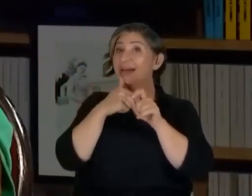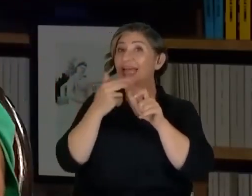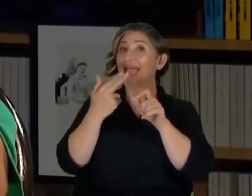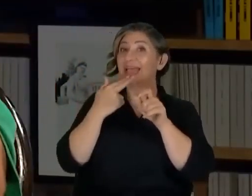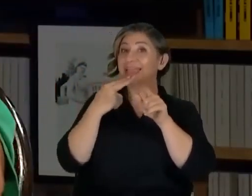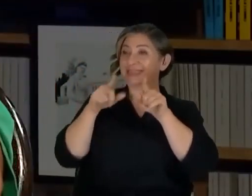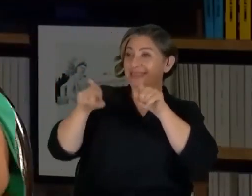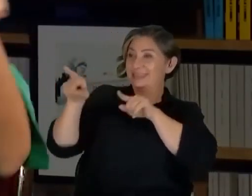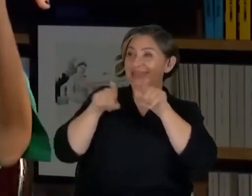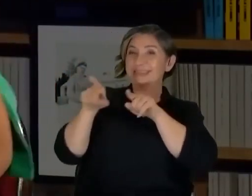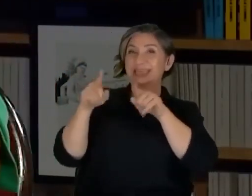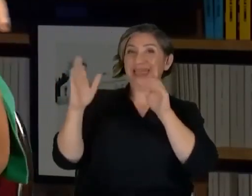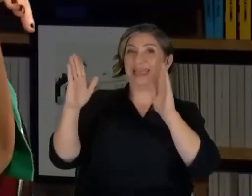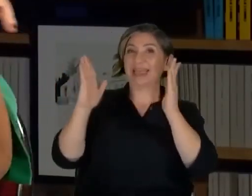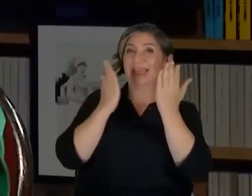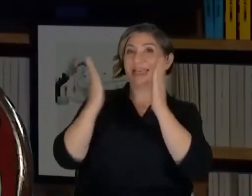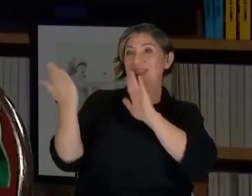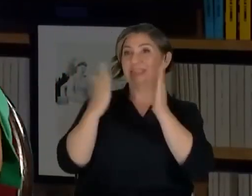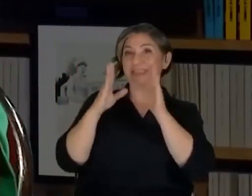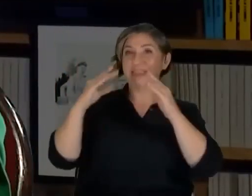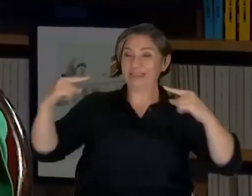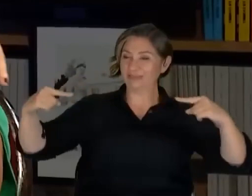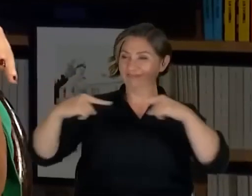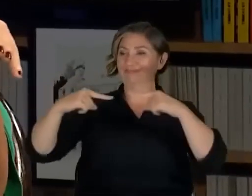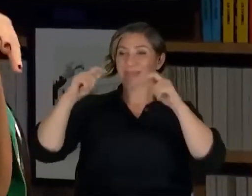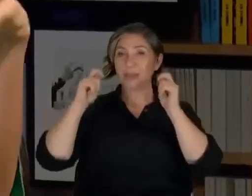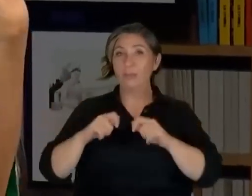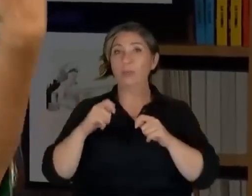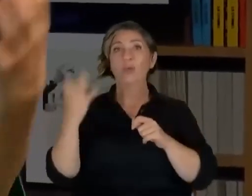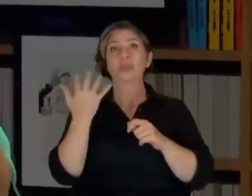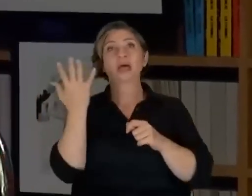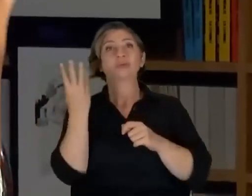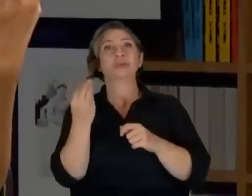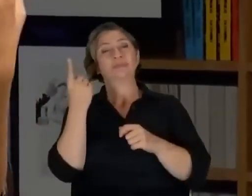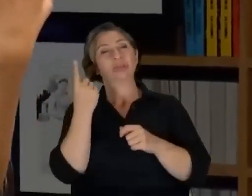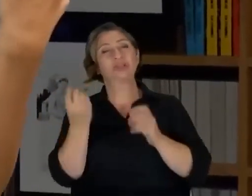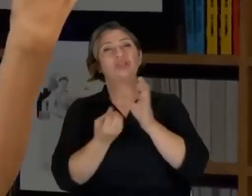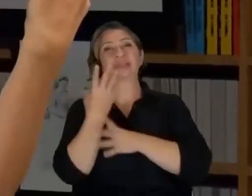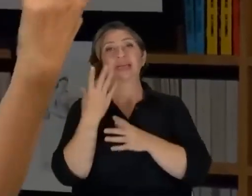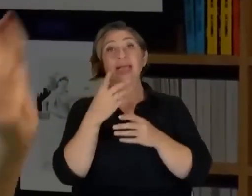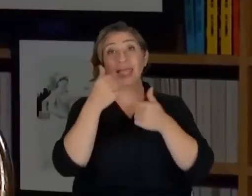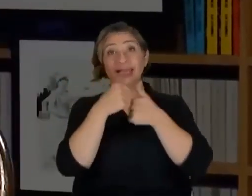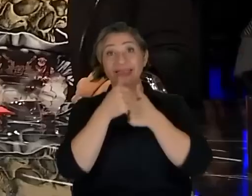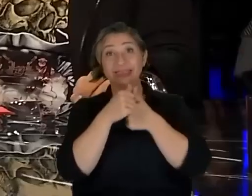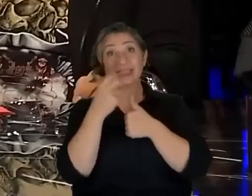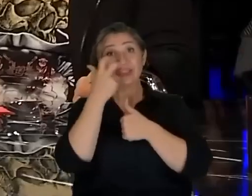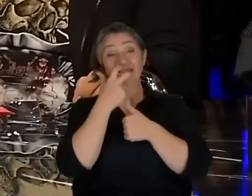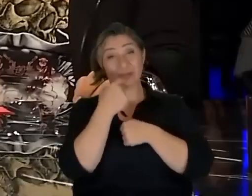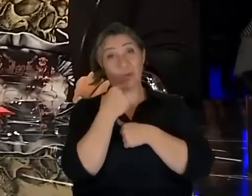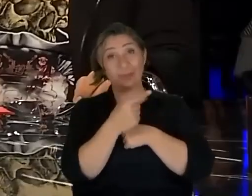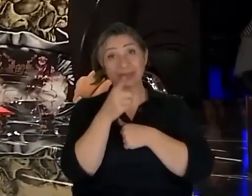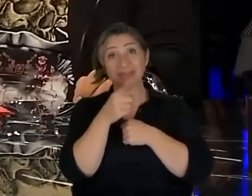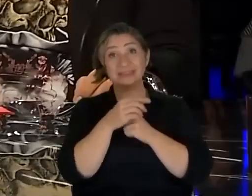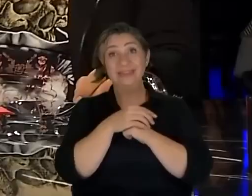ve kadını böyle karşıt yapayım, çarptırayım dedim. O daha güzel bir kombine olur dedim. Eşinize söyler misiniz şarkılar